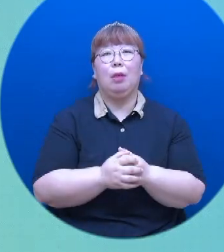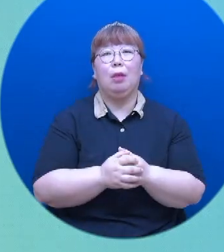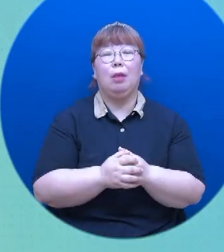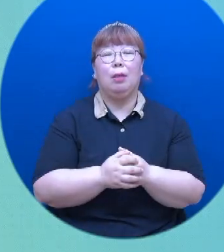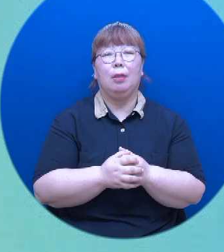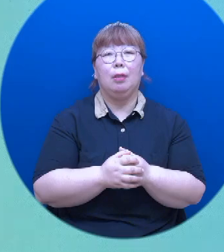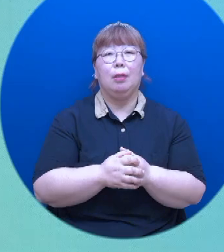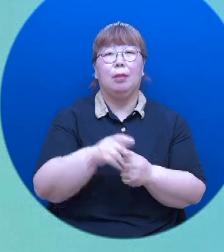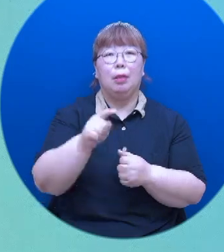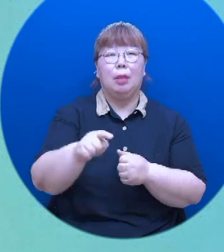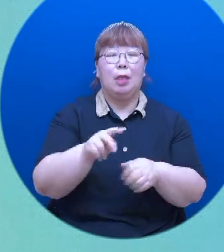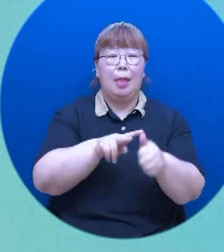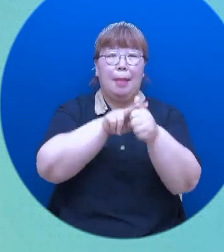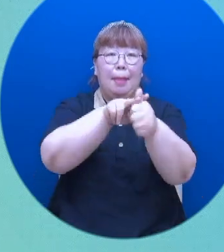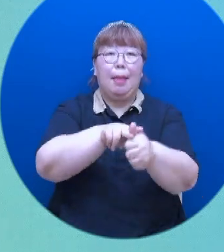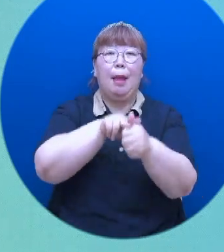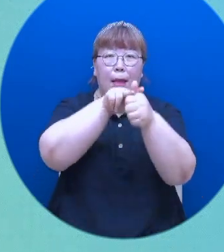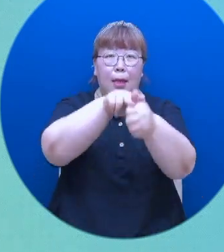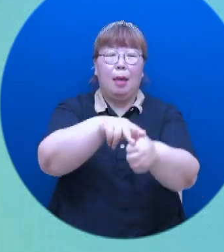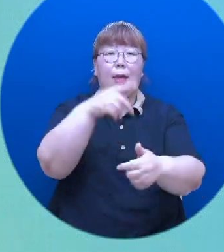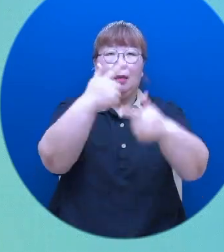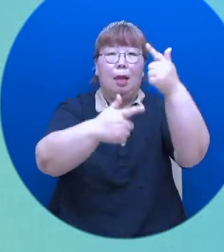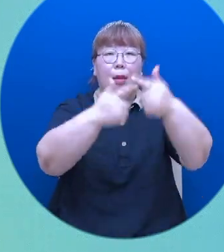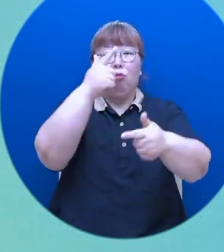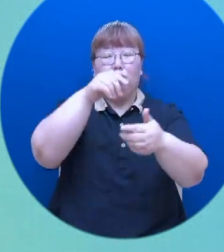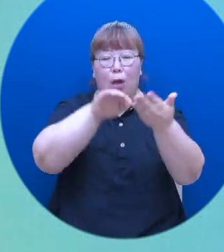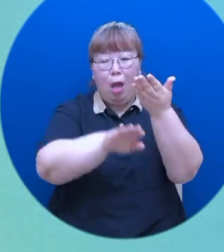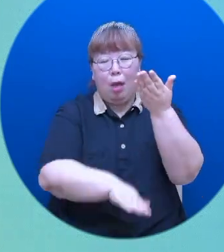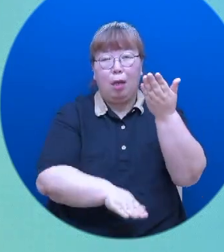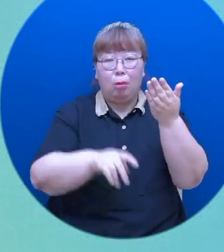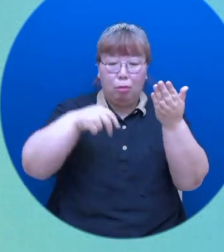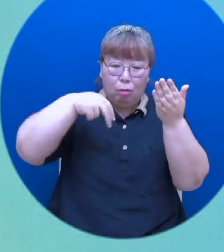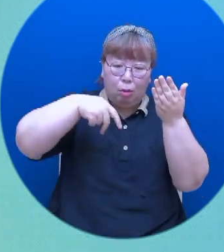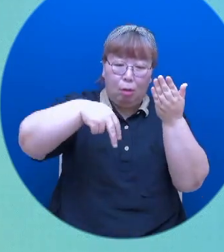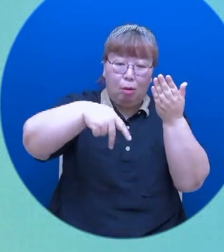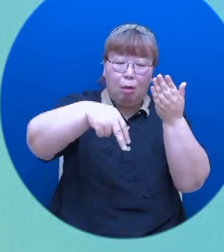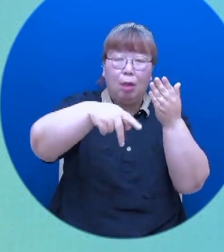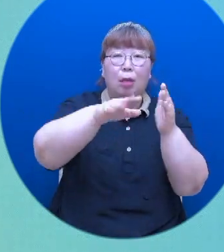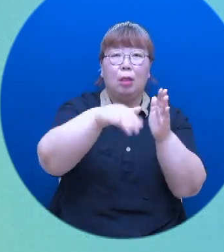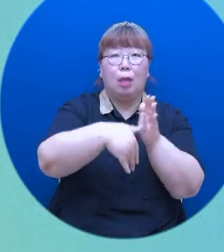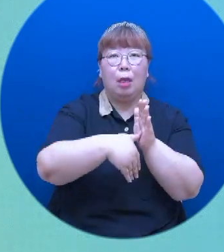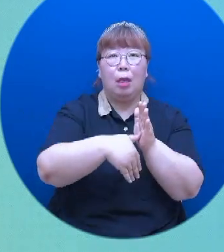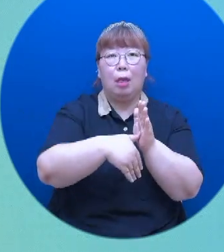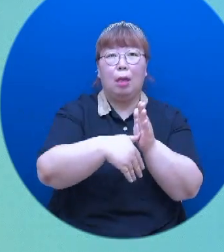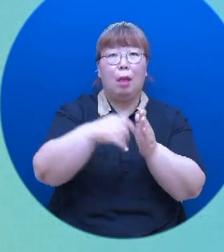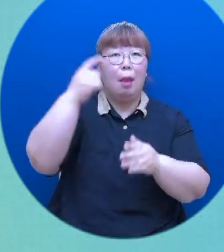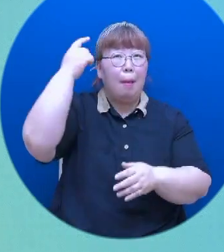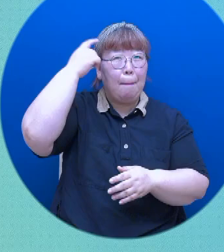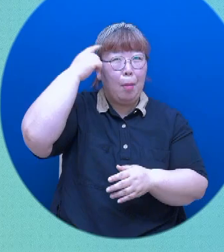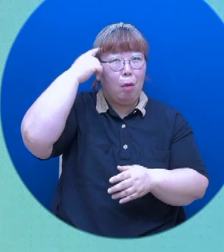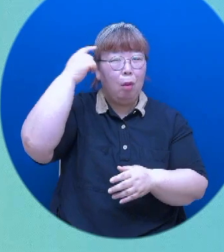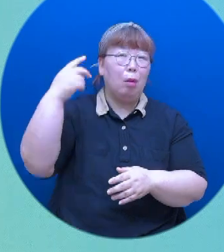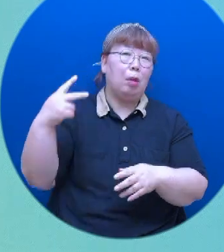여러분, 이 나귀가 상수리 나무 아래 지나가면서 꺾인 가지 아래 머리가 끼는 거예요.